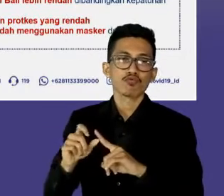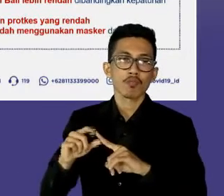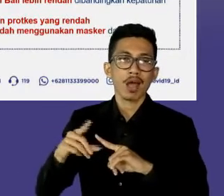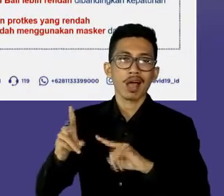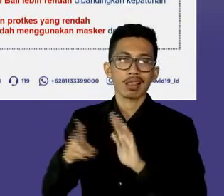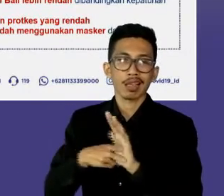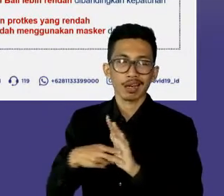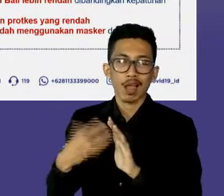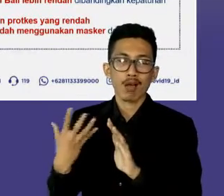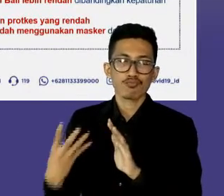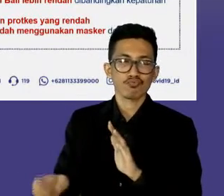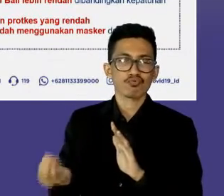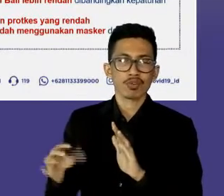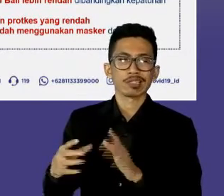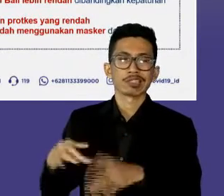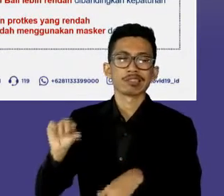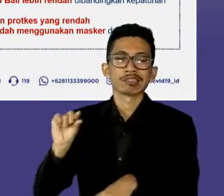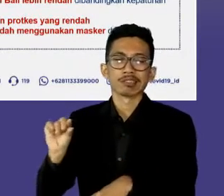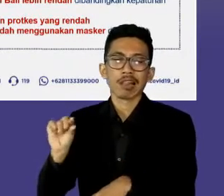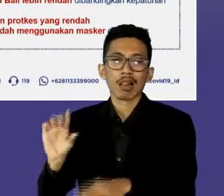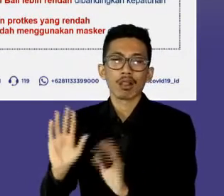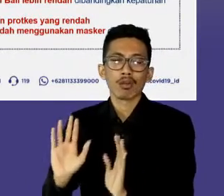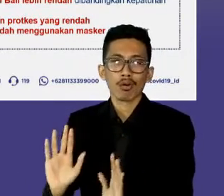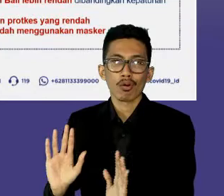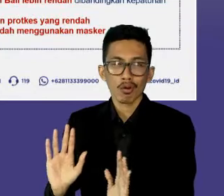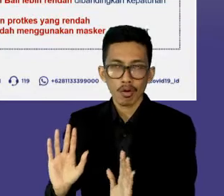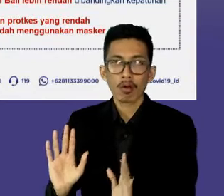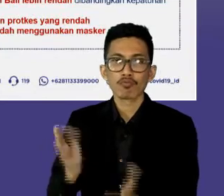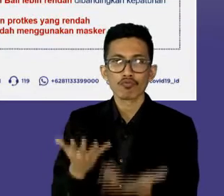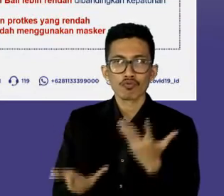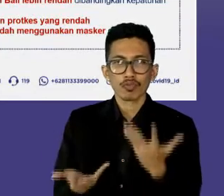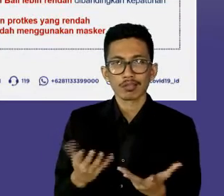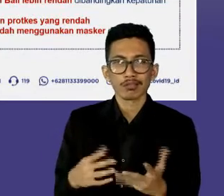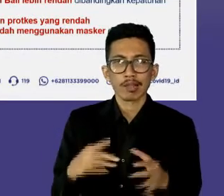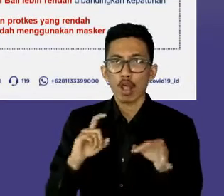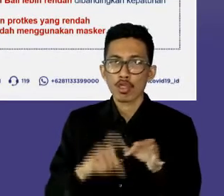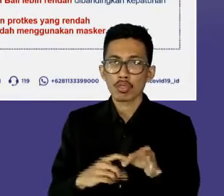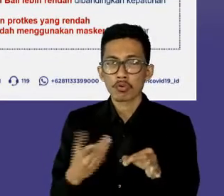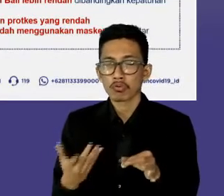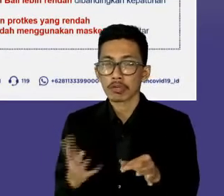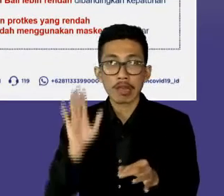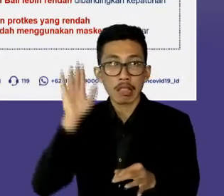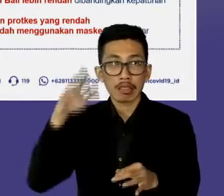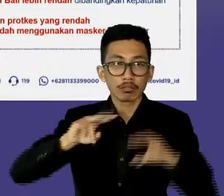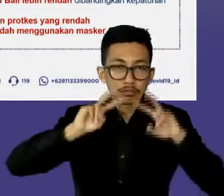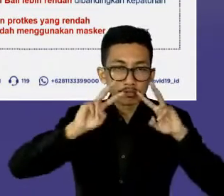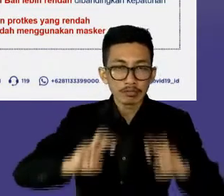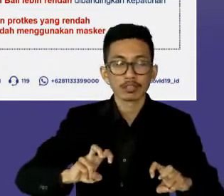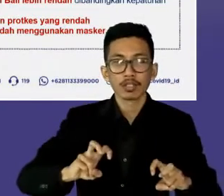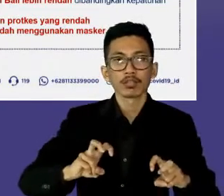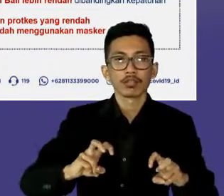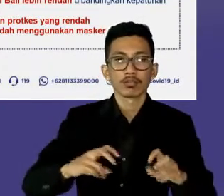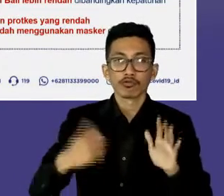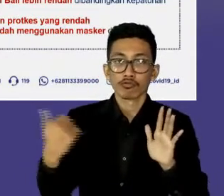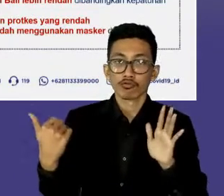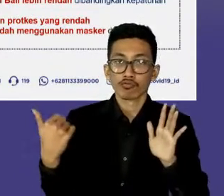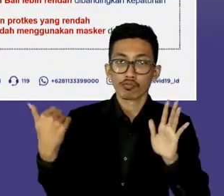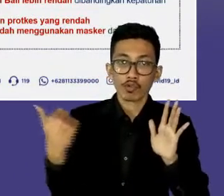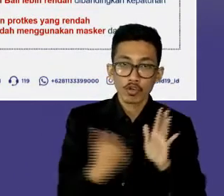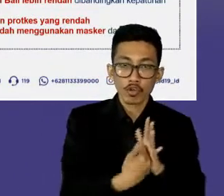juga gambarannya mirip seperti itu, dan nanti kepatuhan juga bisa jadi berbeda. Nanti kita akan coba kulik kali ya Dr. Lain, kita bandingkan kepatuhan kota